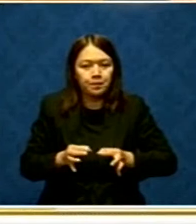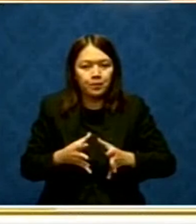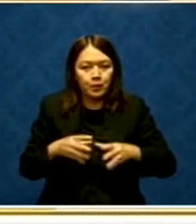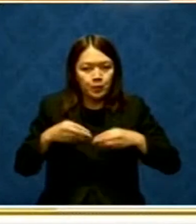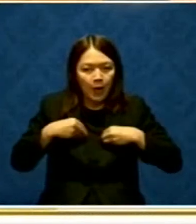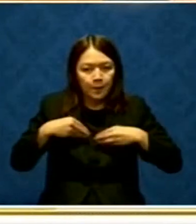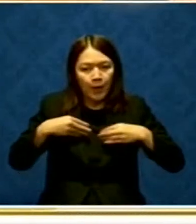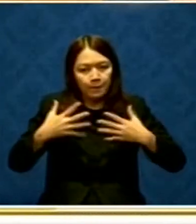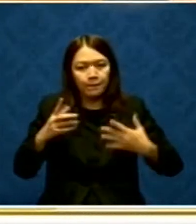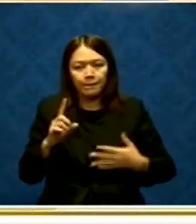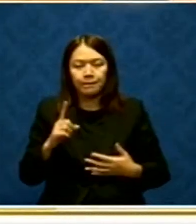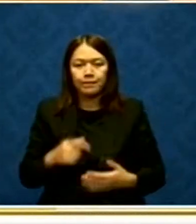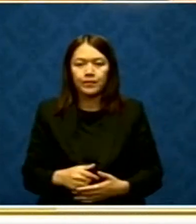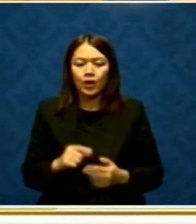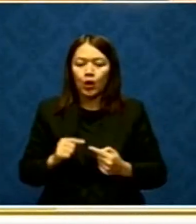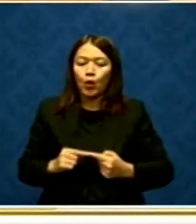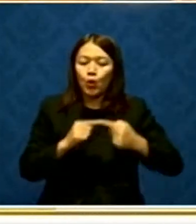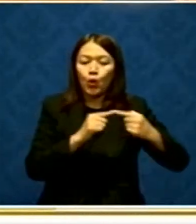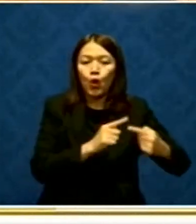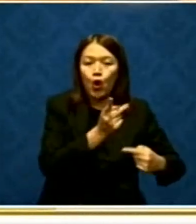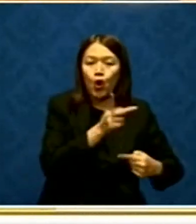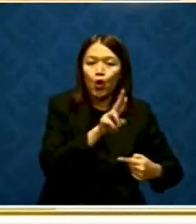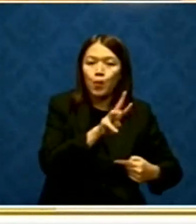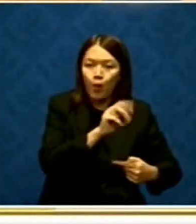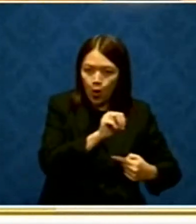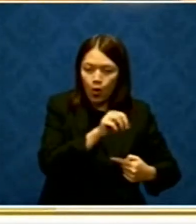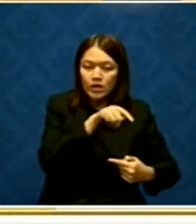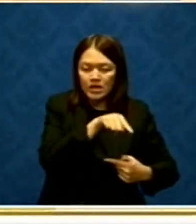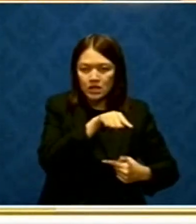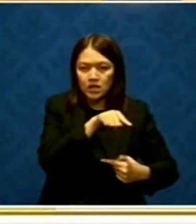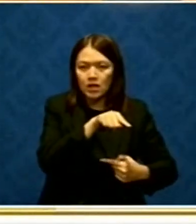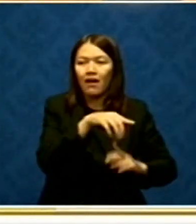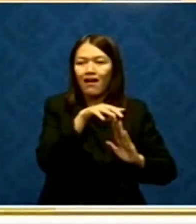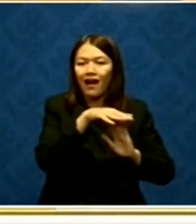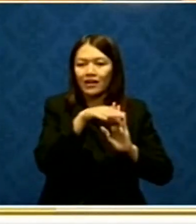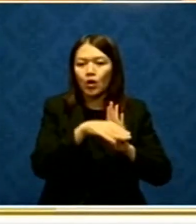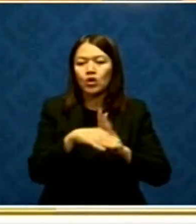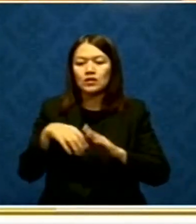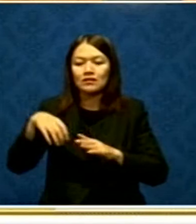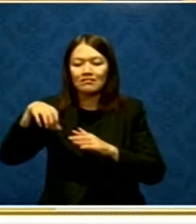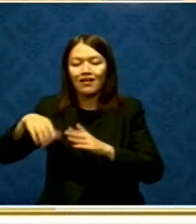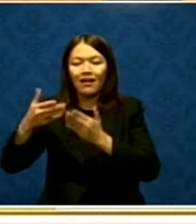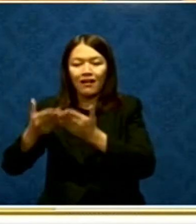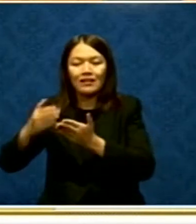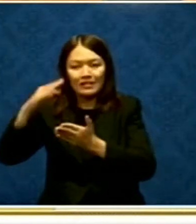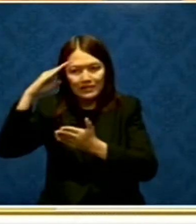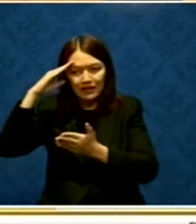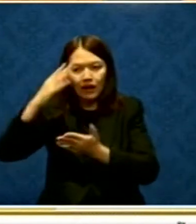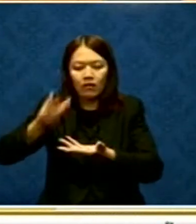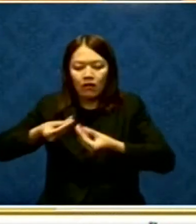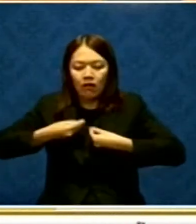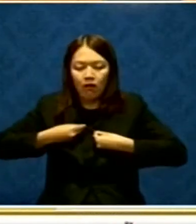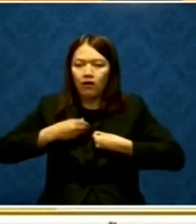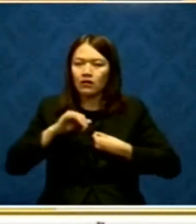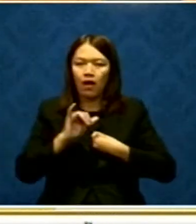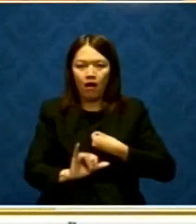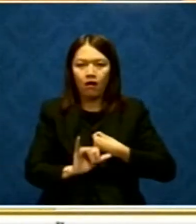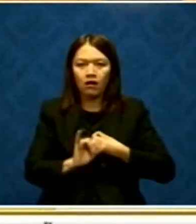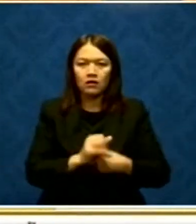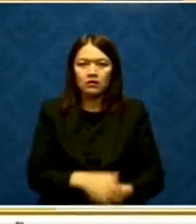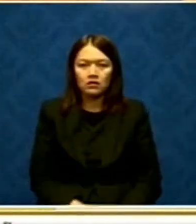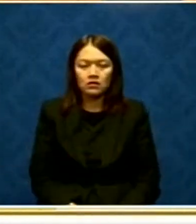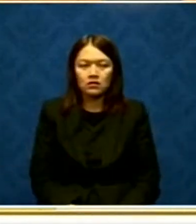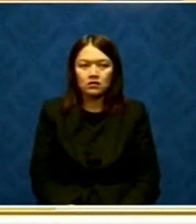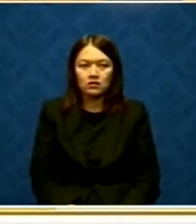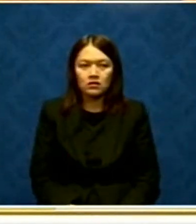ม.ก็จบที่ครม.แต่ทุกอย่างนี่ที่ผ่านมาอยู่ที่ขั้นตอนกองทัพเรือยังไม่มาที่ผมเลยแล้วก็ทราบ